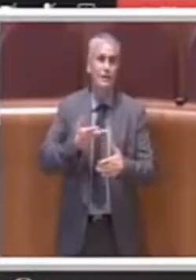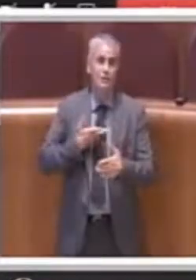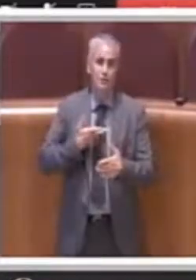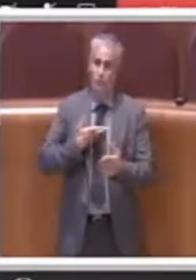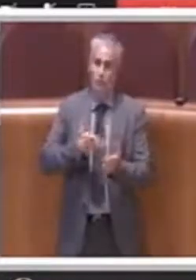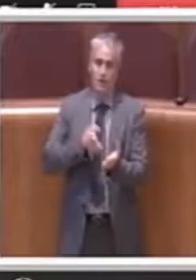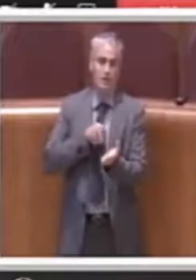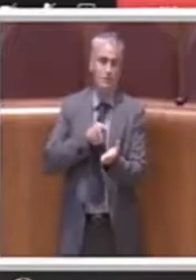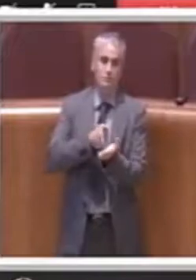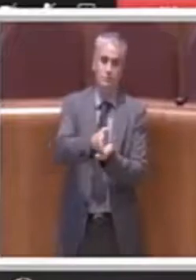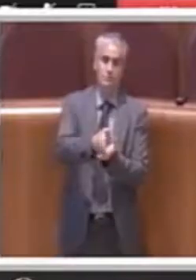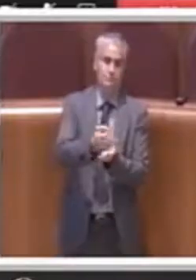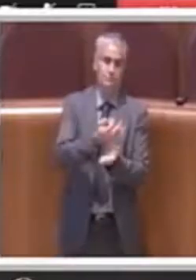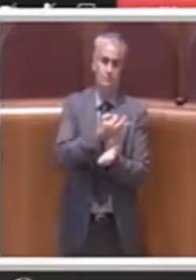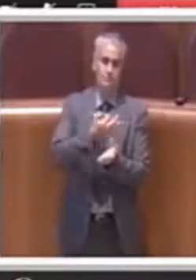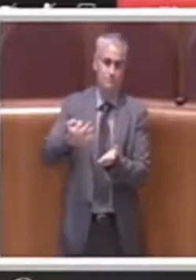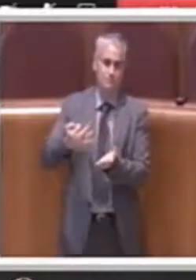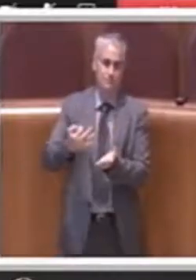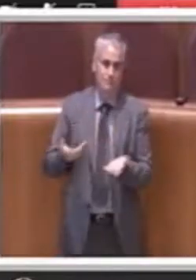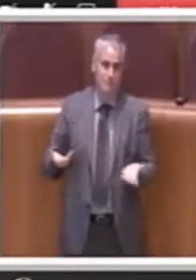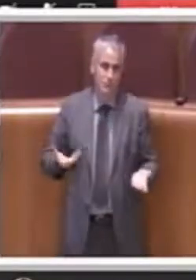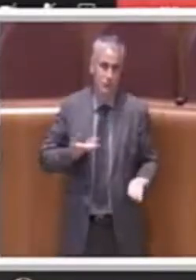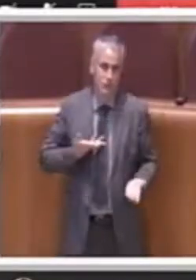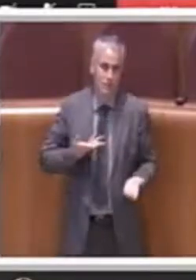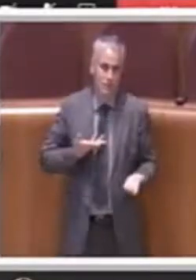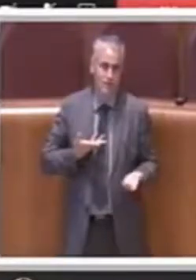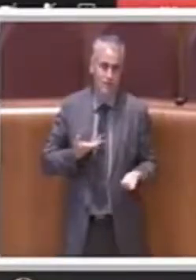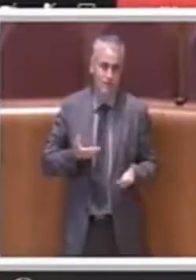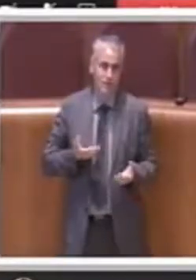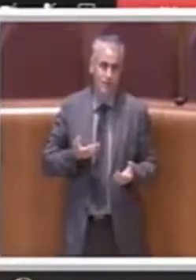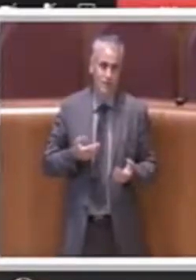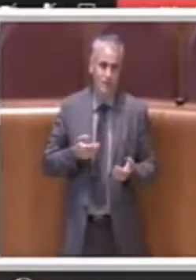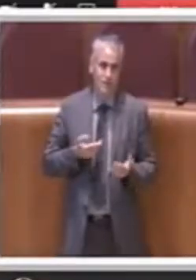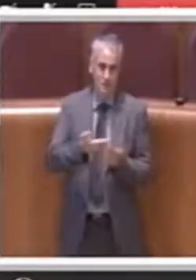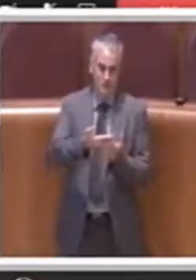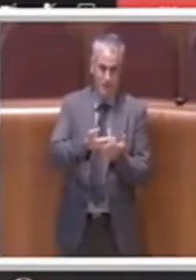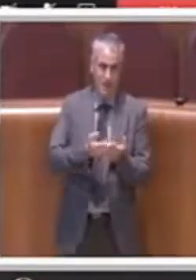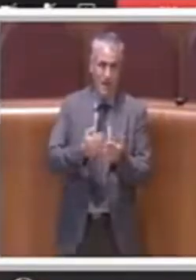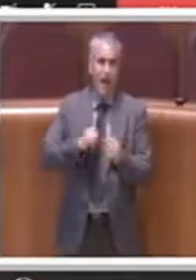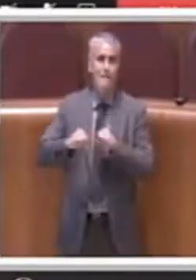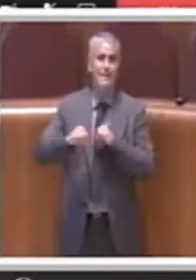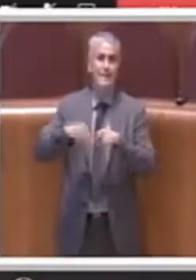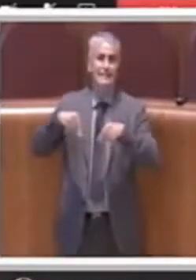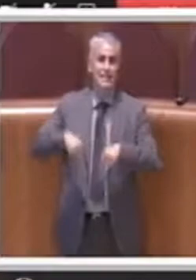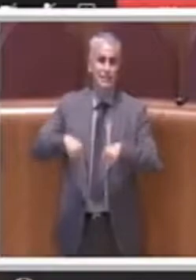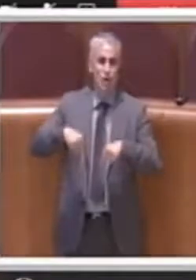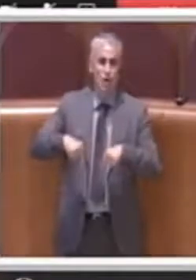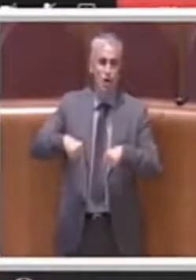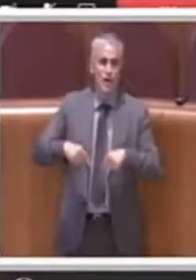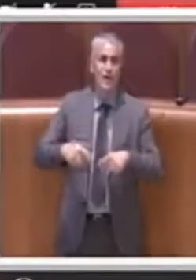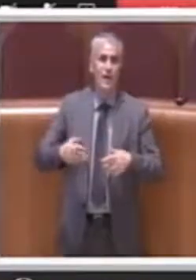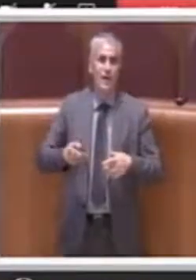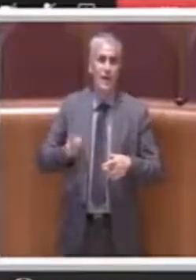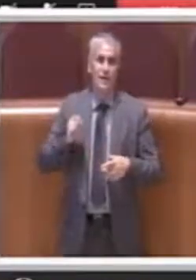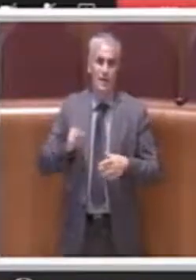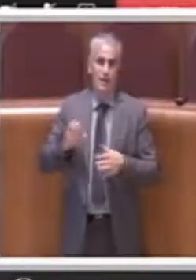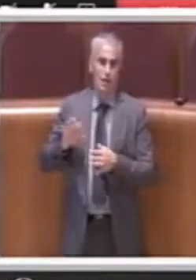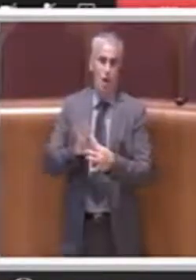con quanto insomma esplicitato da questa amministrazione, Covid ovviamente